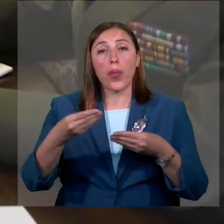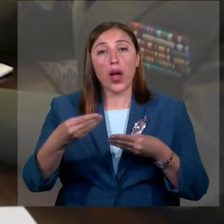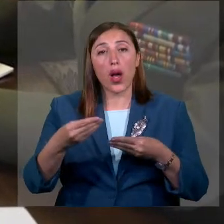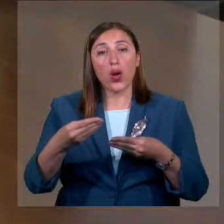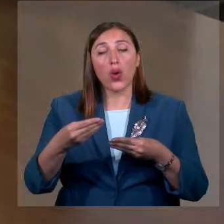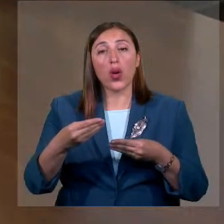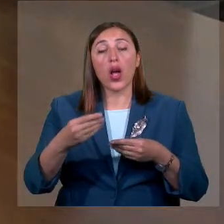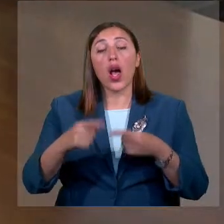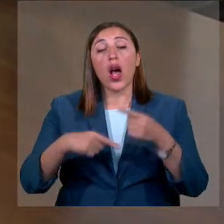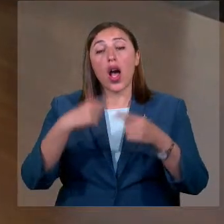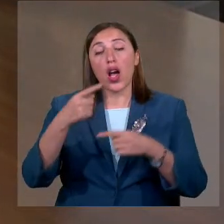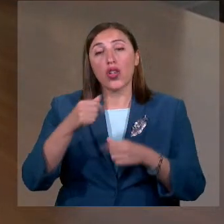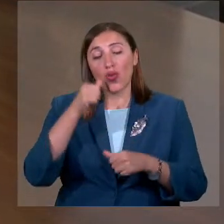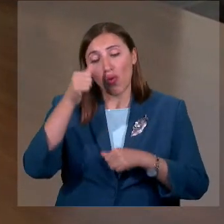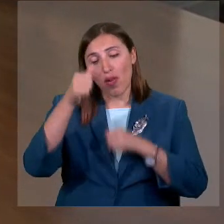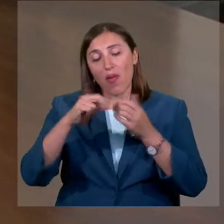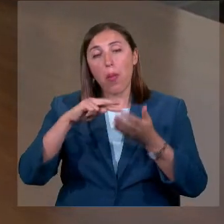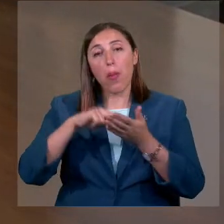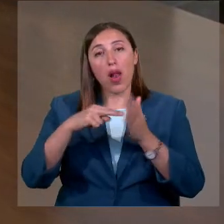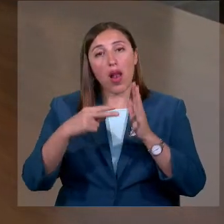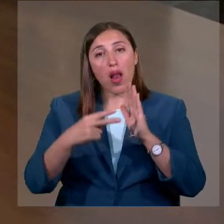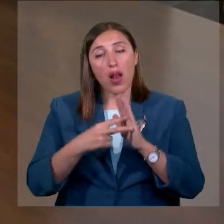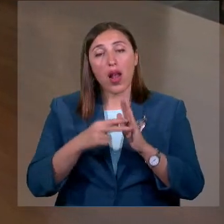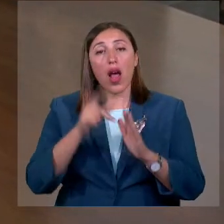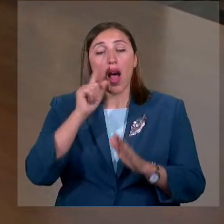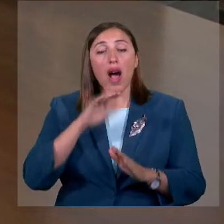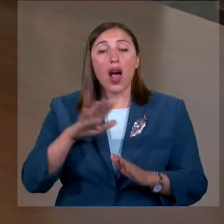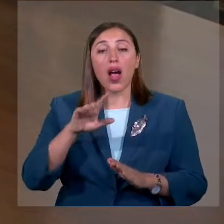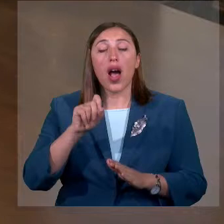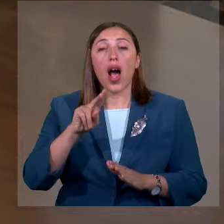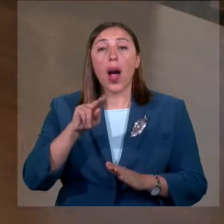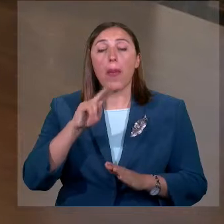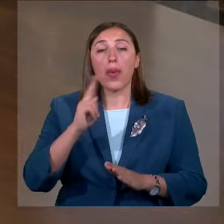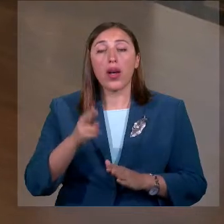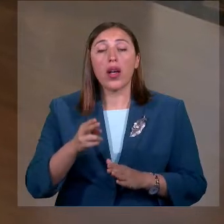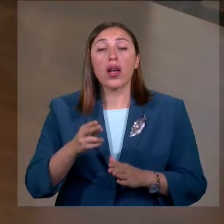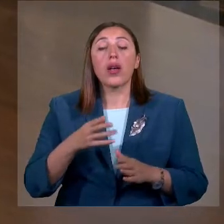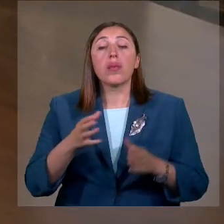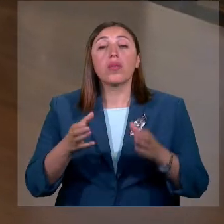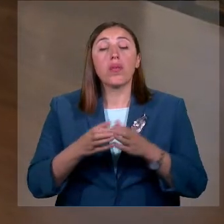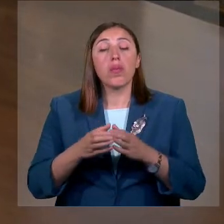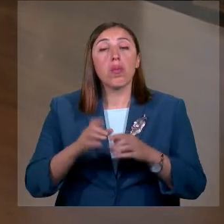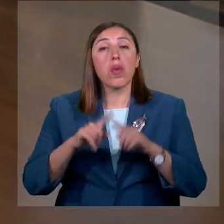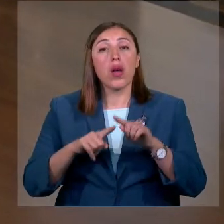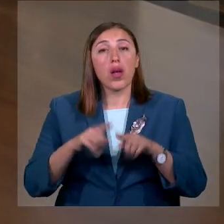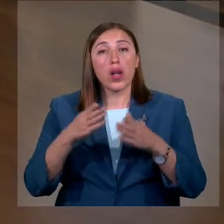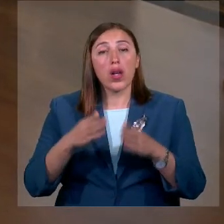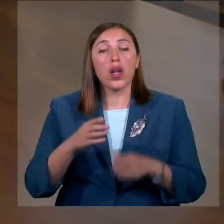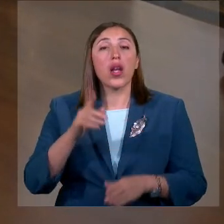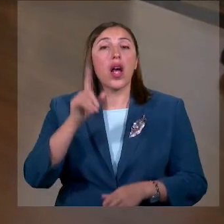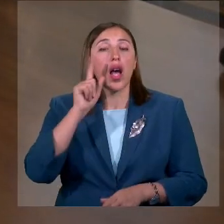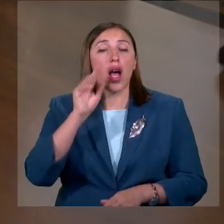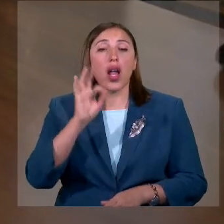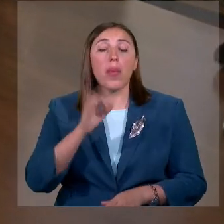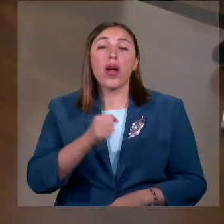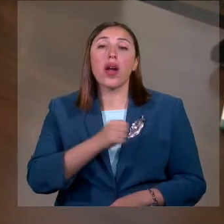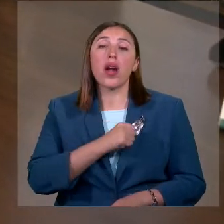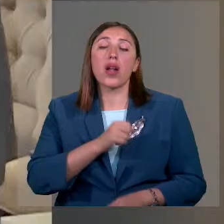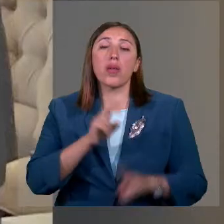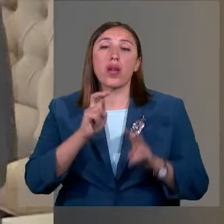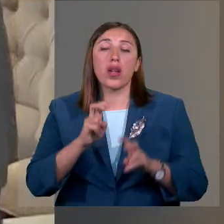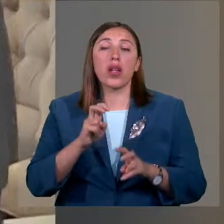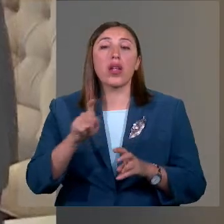համագործակցության հաջորդ տարվա պլանը։ Հայաստանը հապքի մեր դաշնակիցն է և առանցքային ռազմավարական գործընկերը Անդրկովկասում,